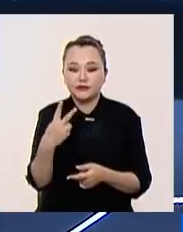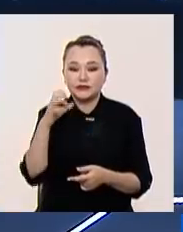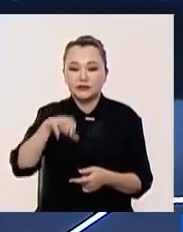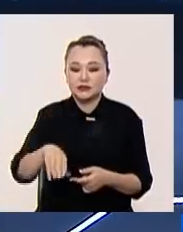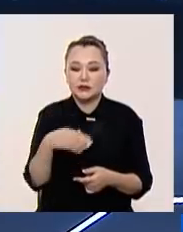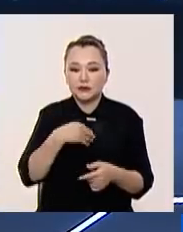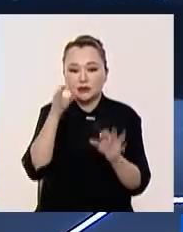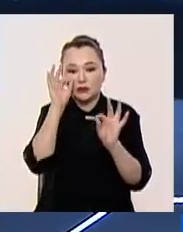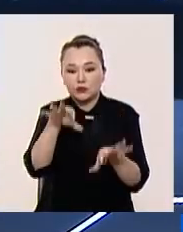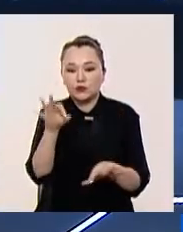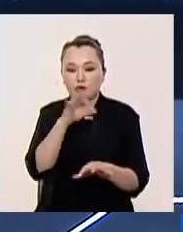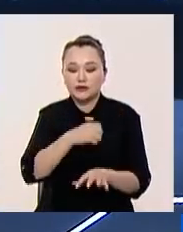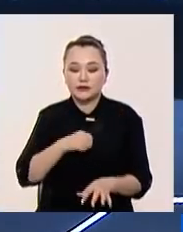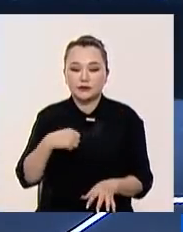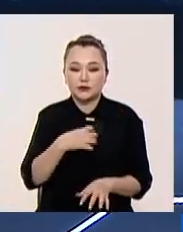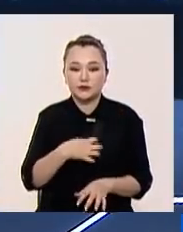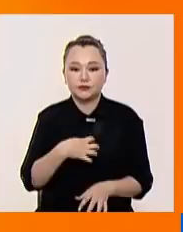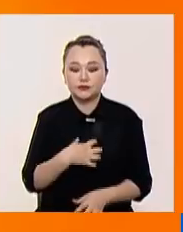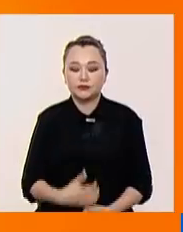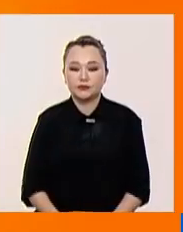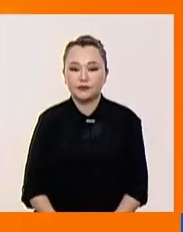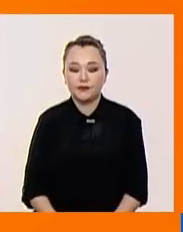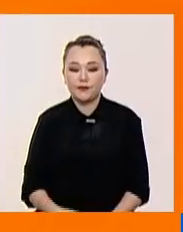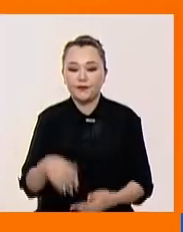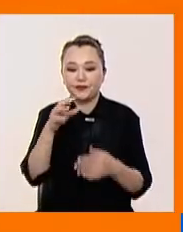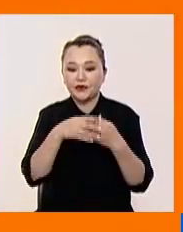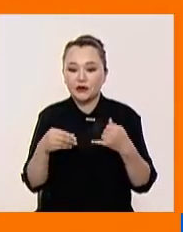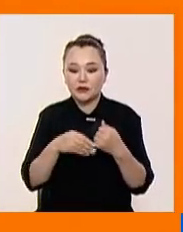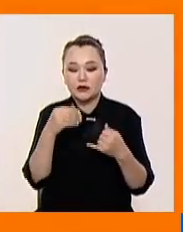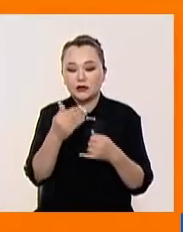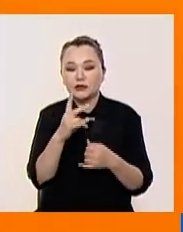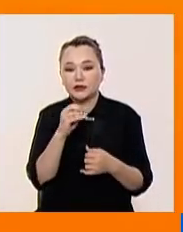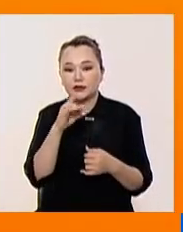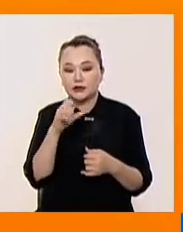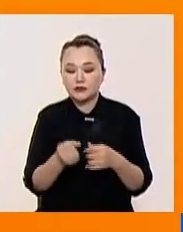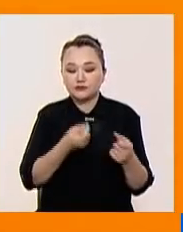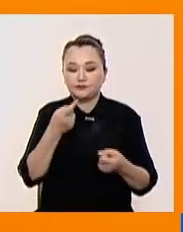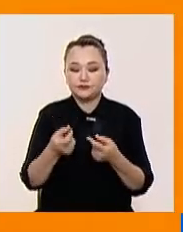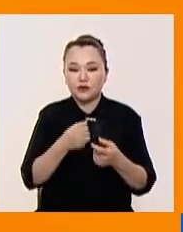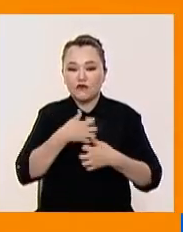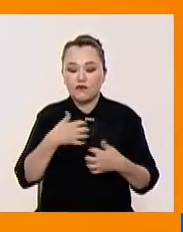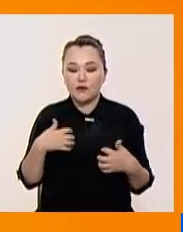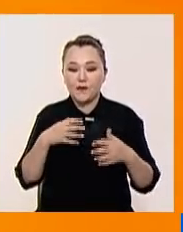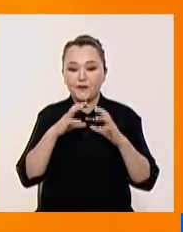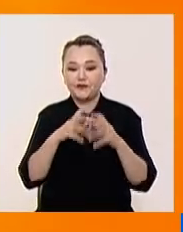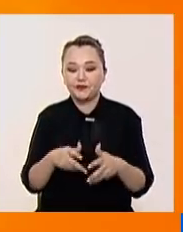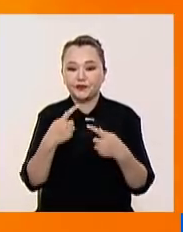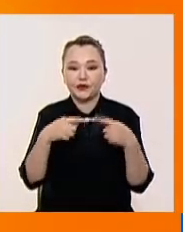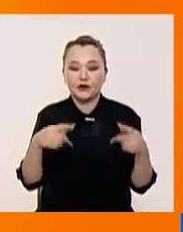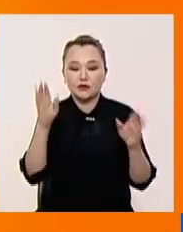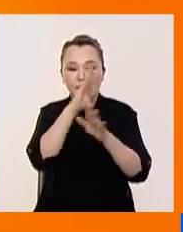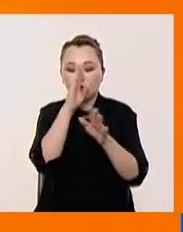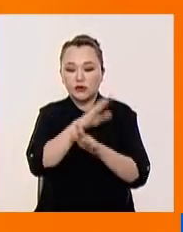Мы напомним о самых обсуждаемых. Земля, ее недра, воды, растительный и животный мир, другие природные